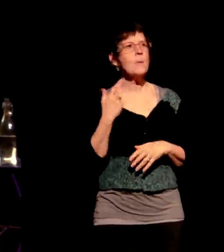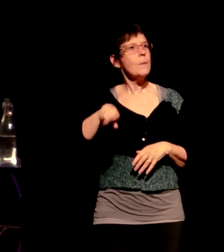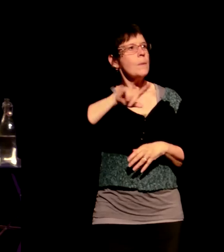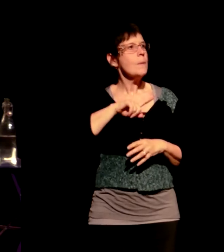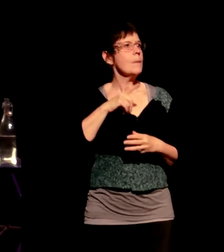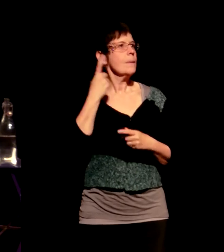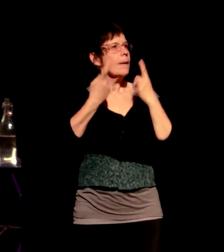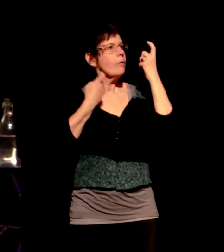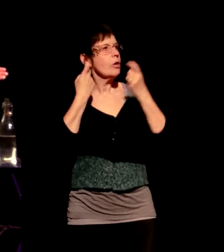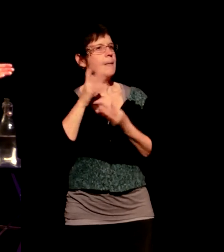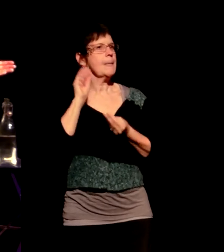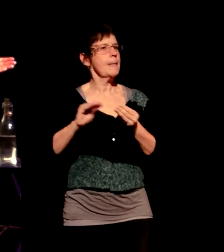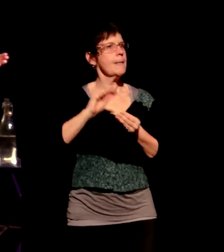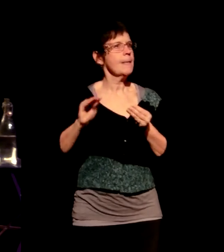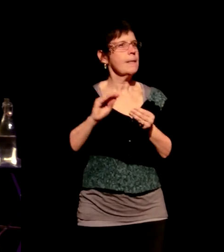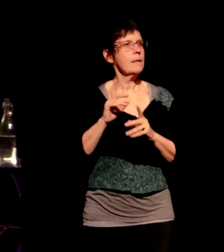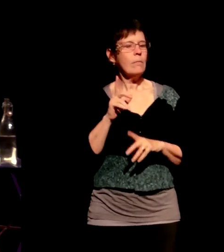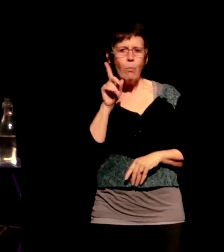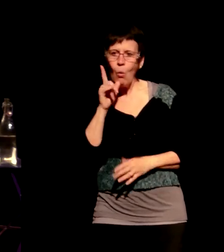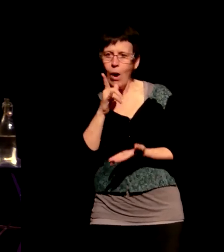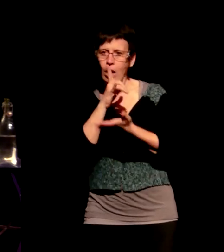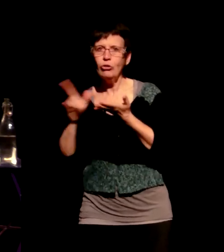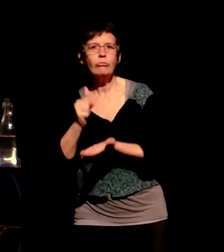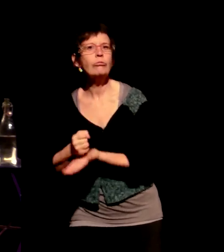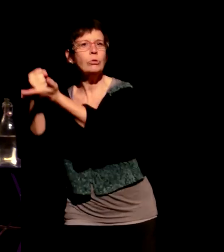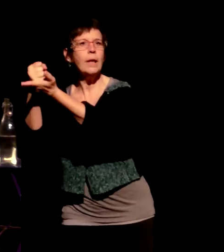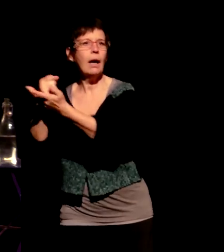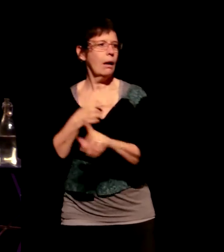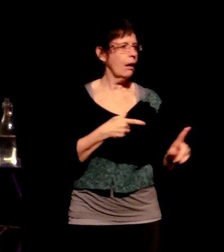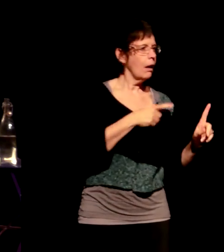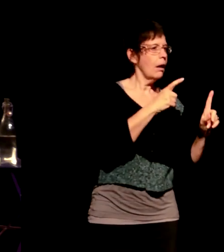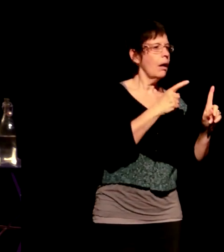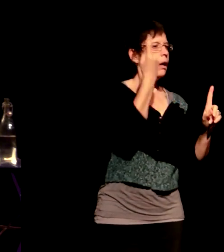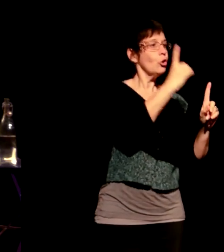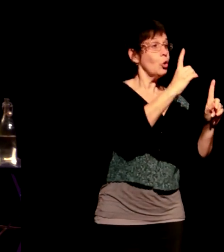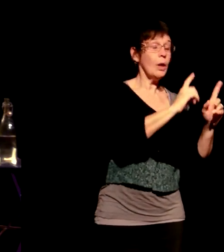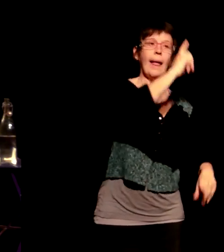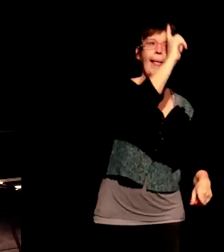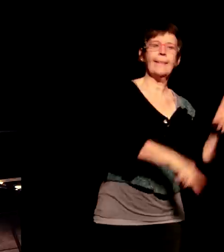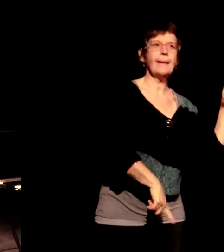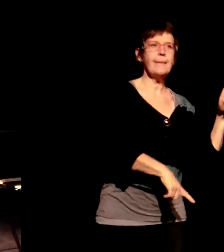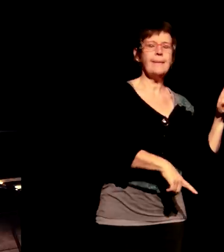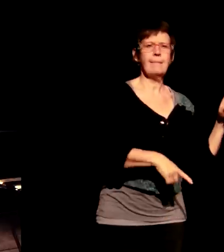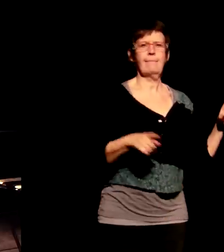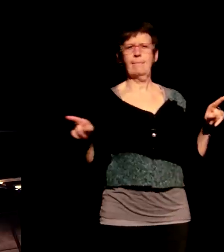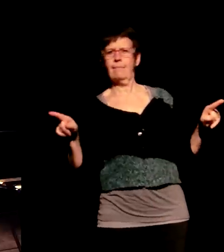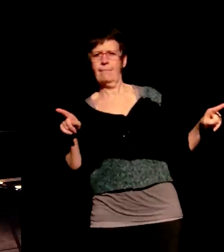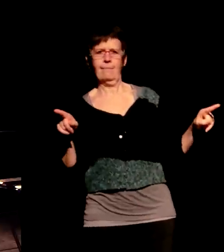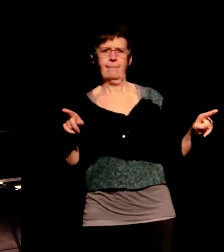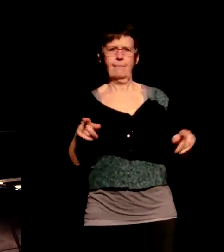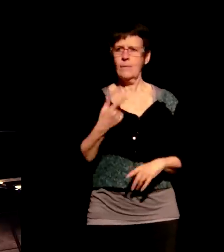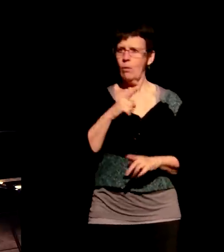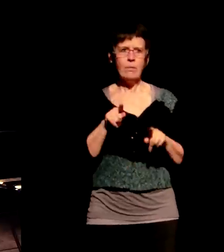qui fait qu'il y a un tel soutien de Charlie Hebdo et une telle condamnation de Dieudonné, et en tout cas, comment ce deux poids, deux mesures participe de la